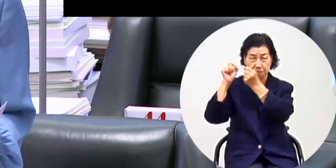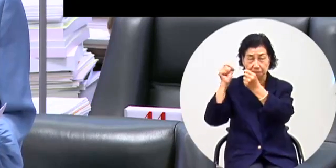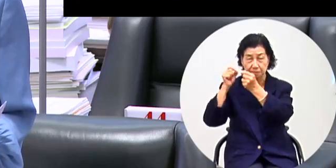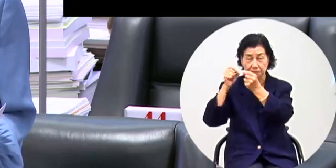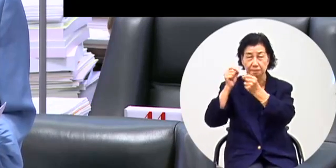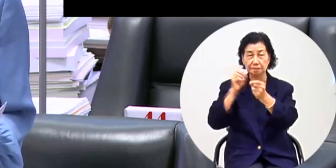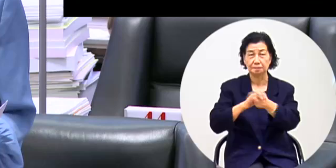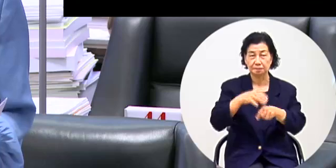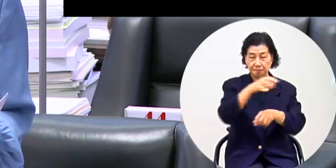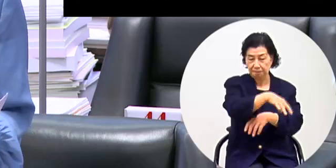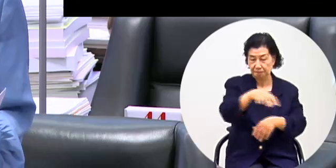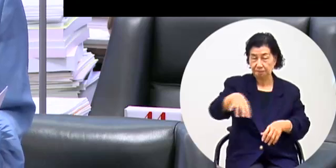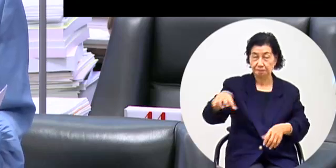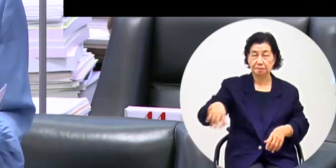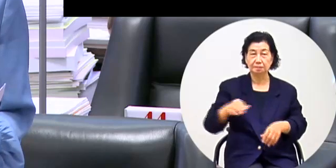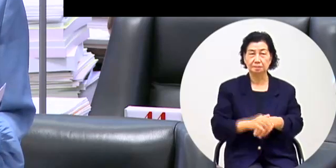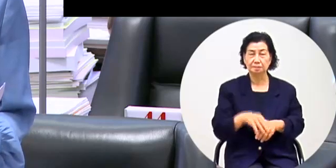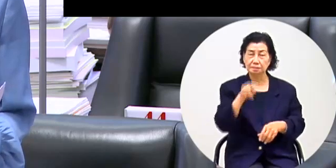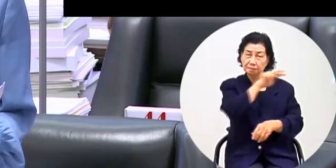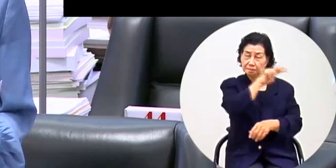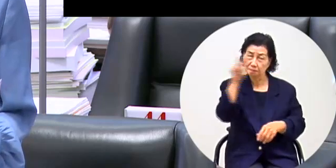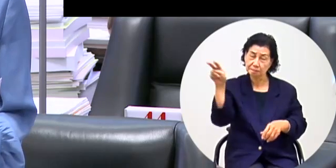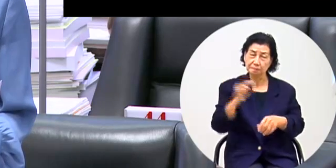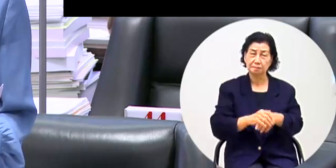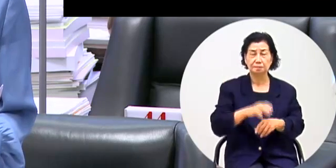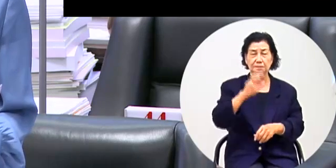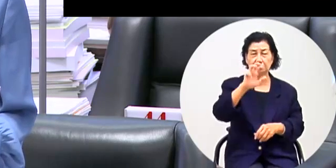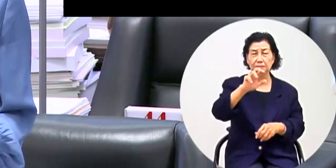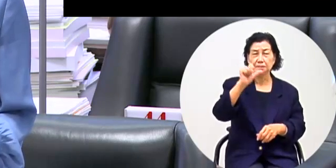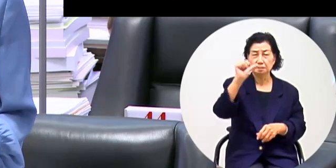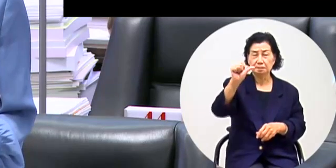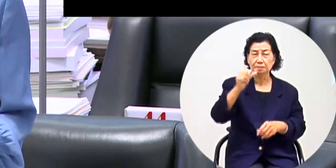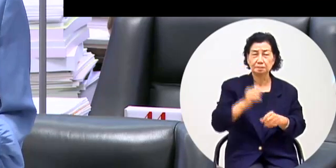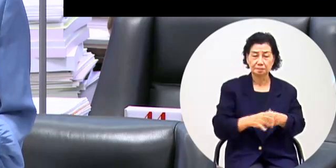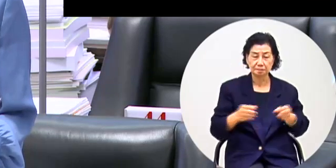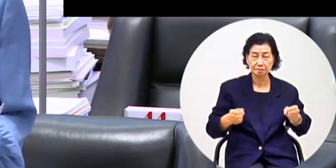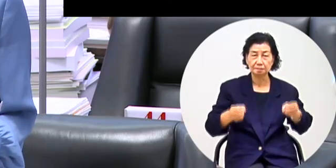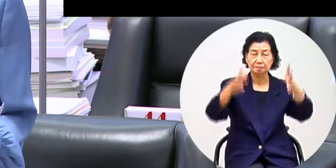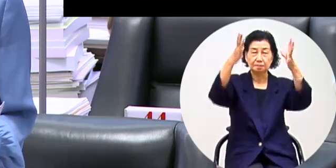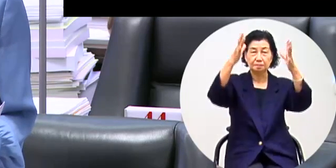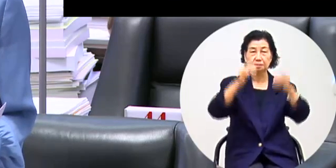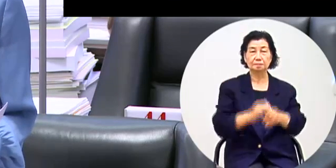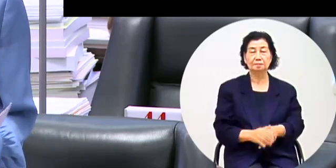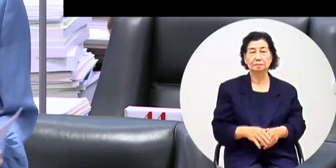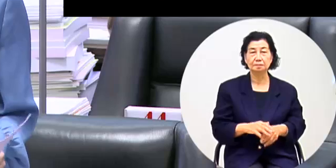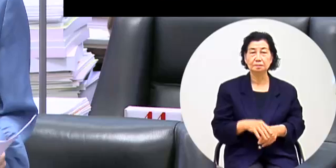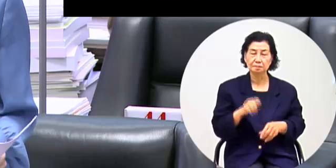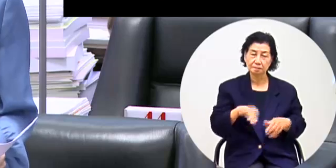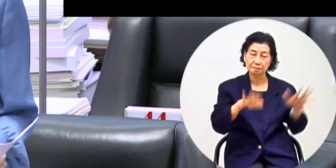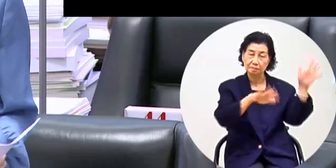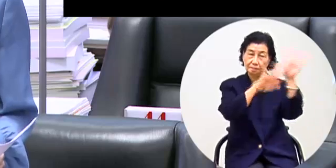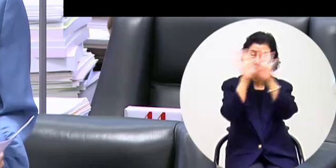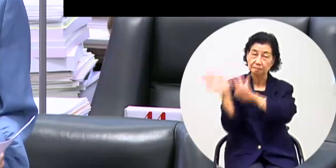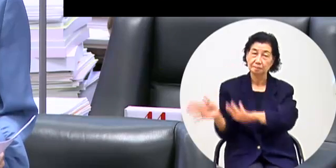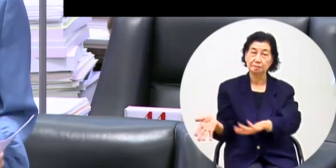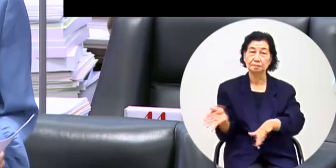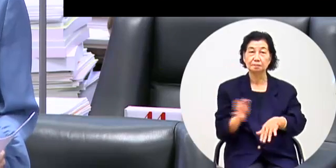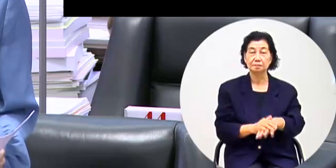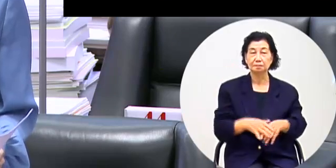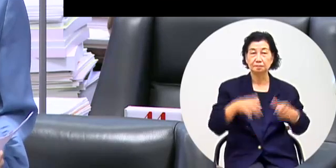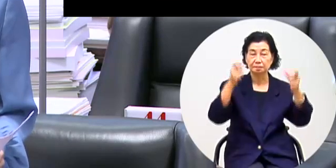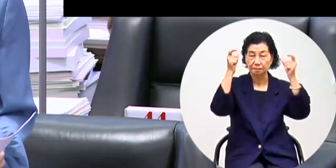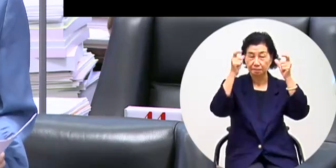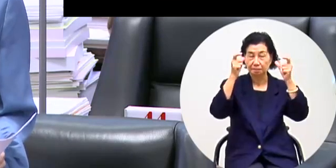到85大楼了。那以这样子的状况来看，高雄市的小朋友其实呢，可能升起空屋旗的部